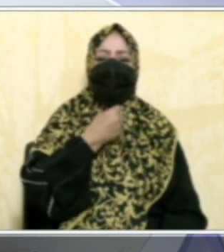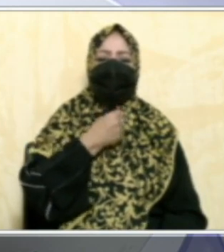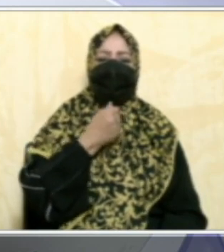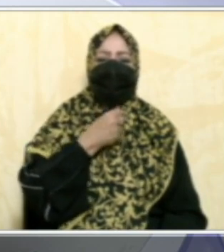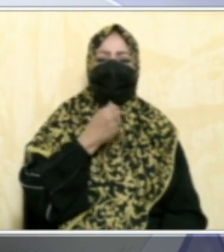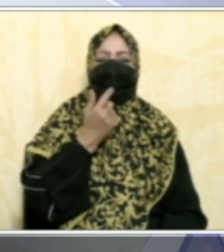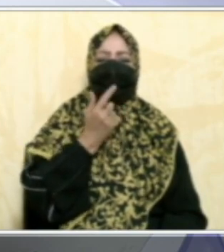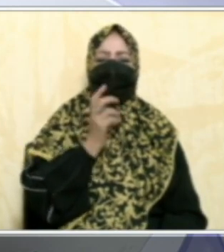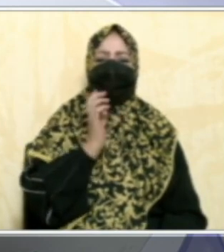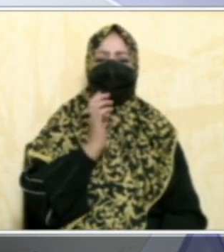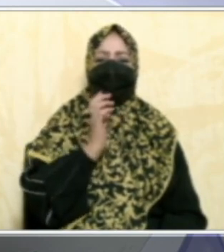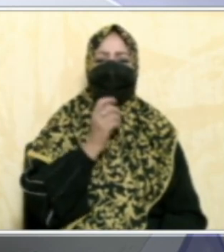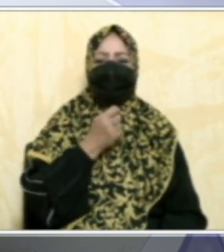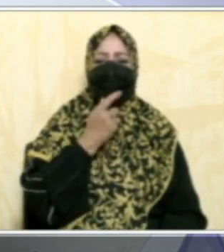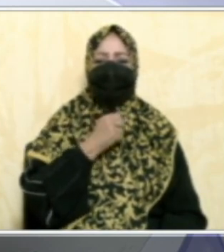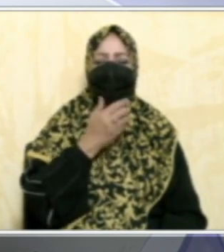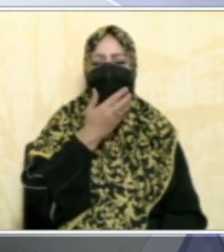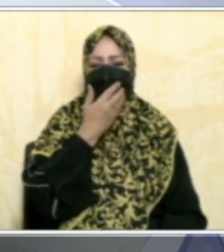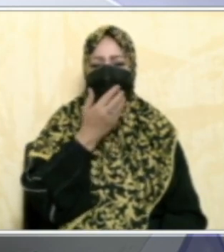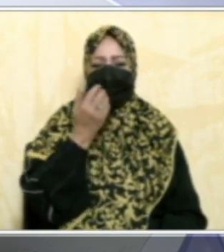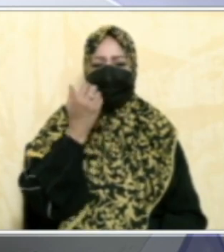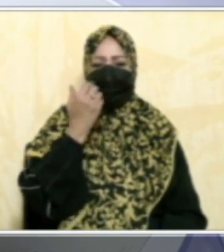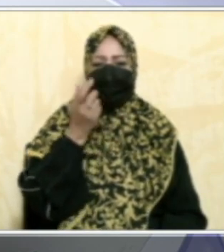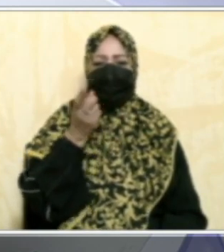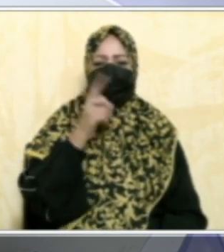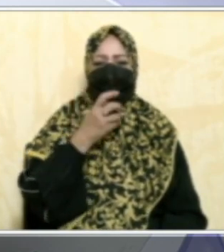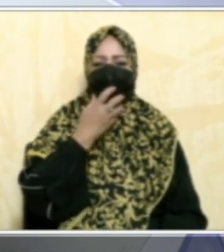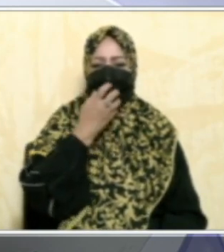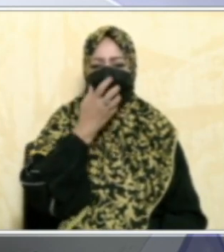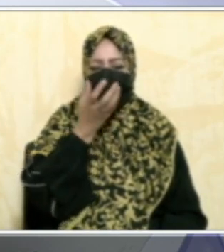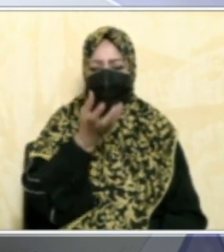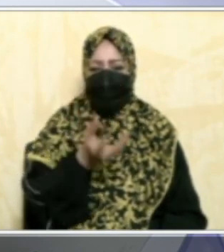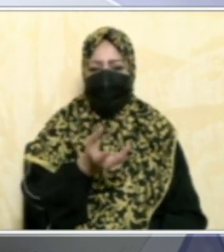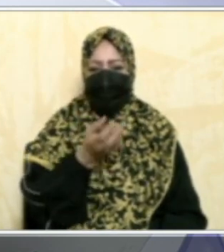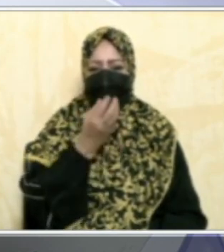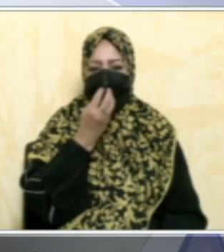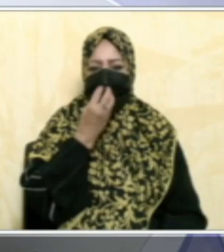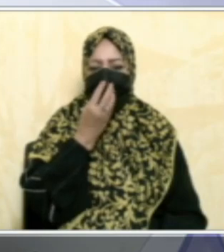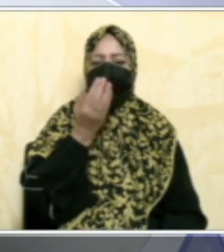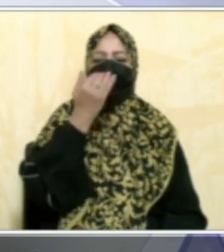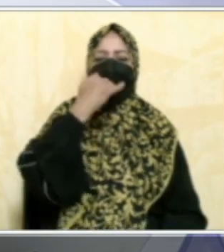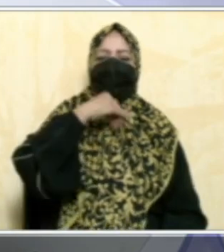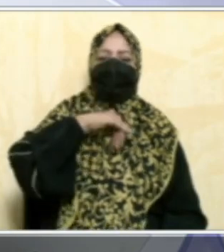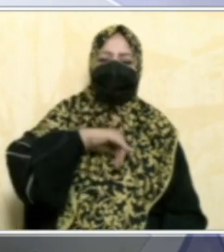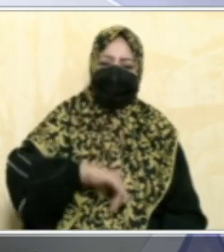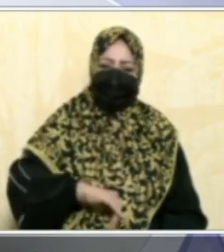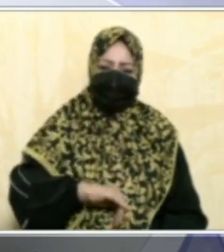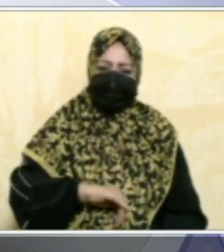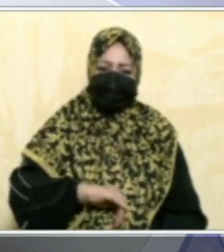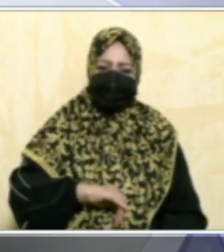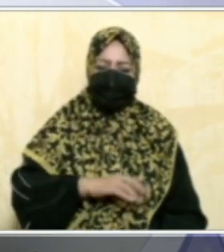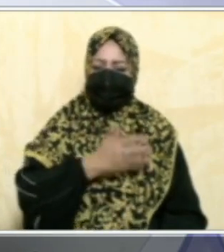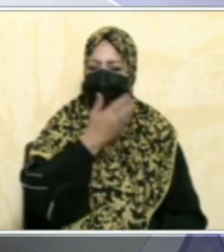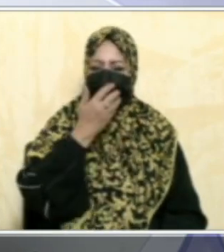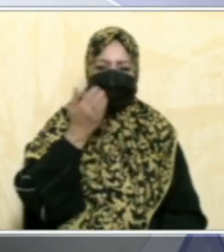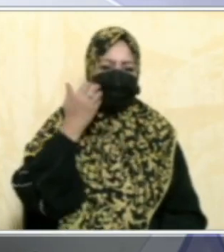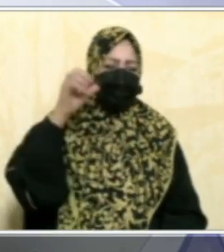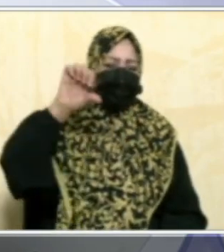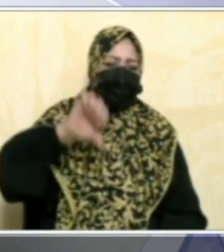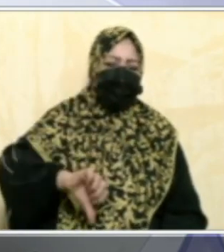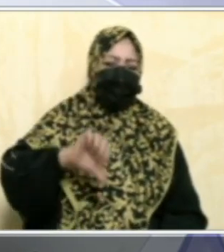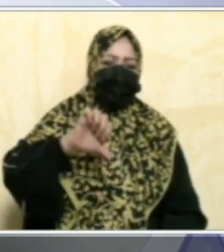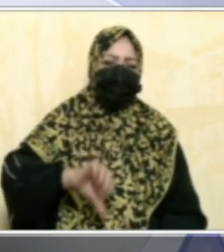إذا خرجت إلى الفم ثم رجعت إلى الجوف مرة أخرى هذه تفسد الصوم. يعني